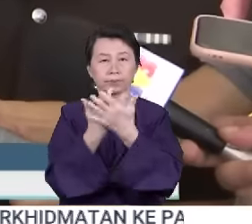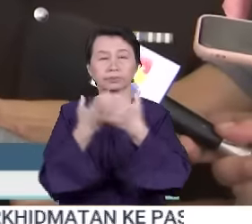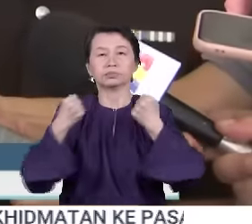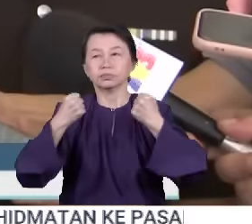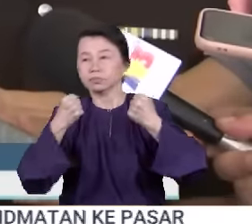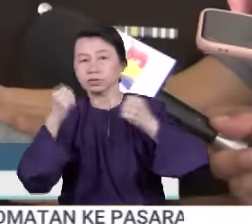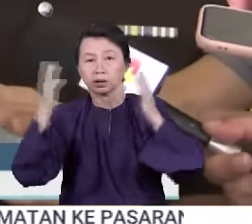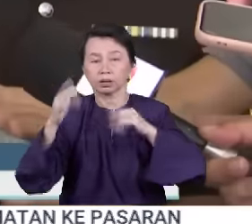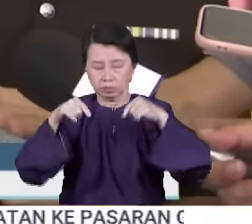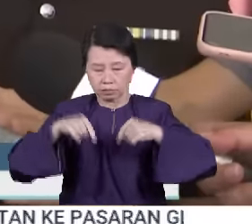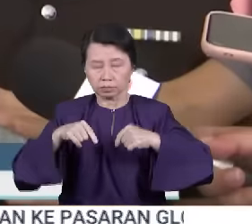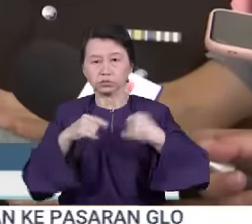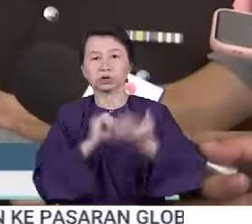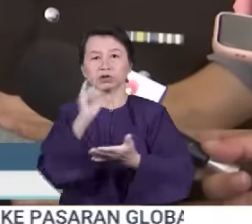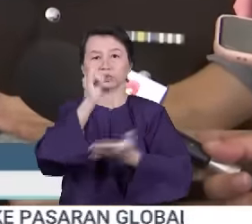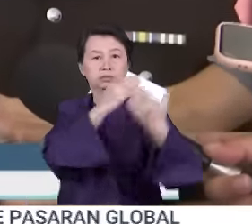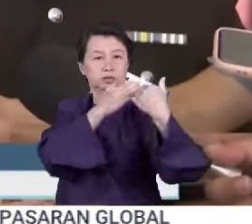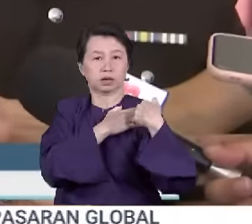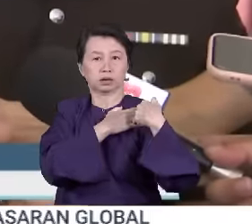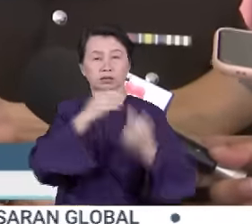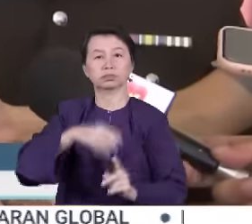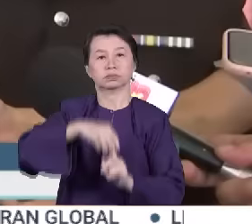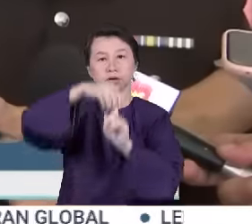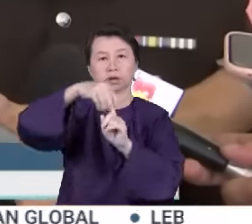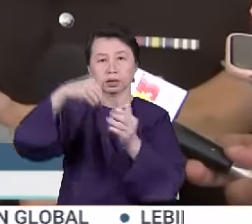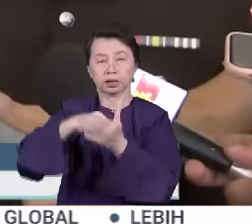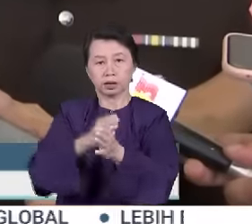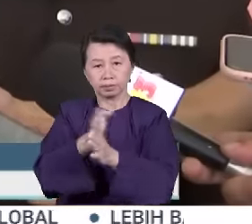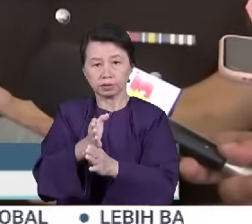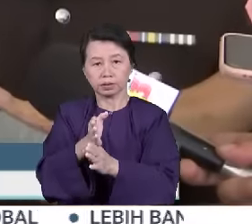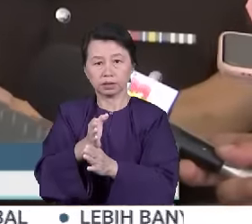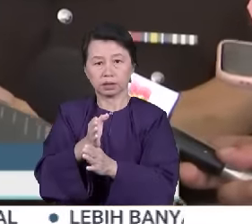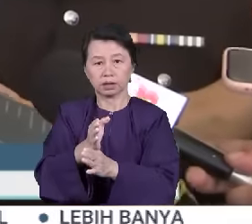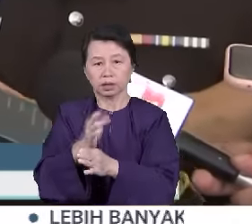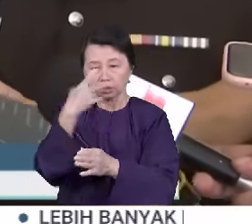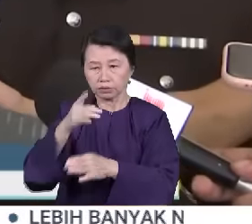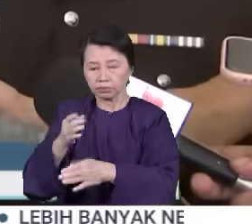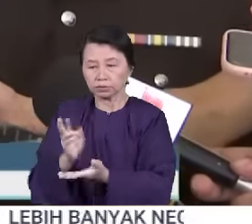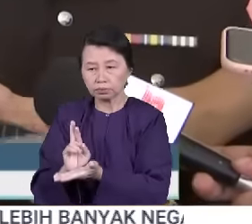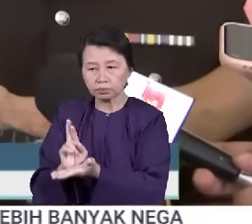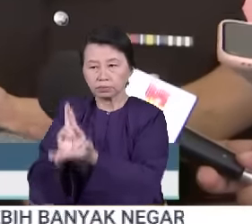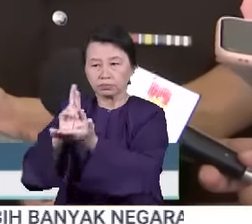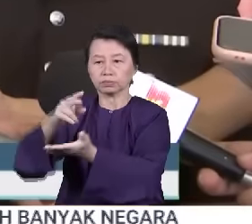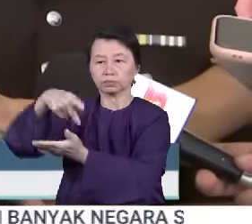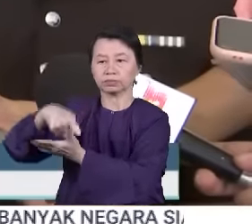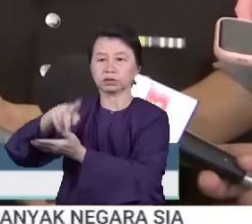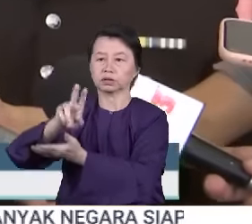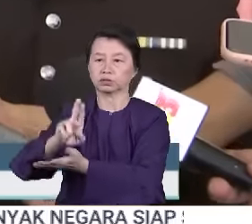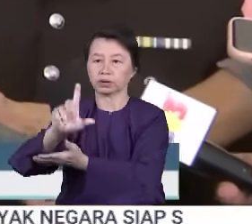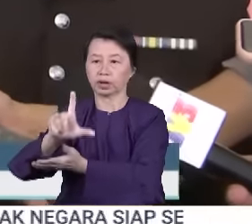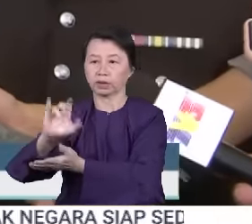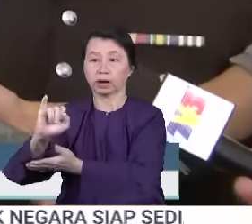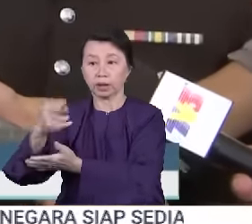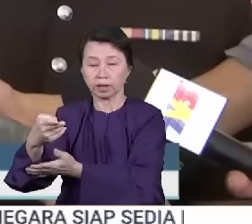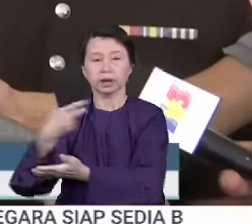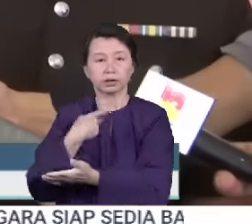institusi yang bertanggungjawab secara khusus dalam bidang pemulihan, di mana kita